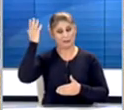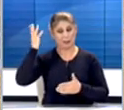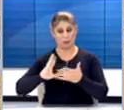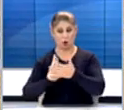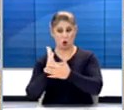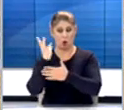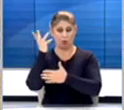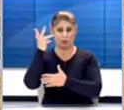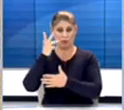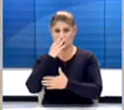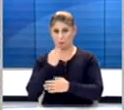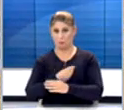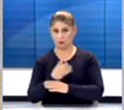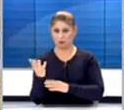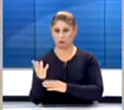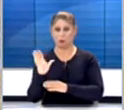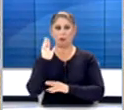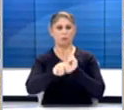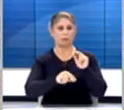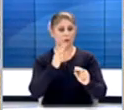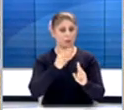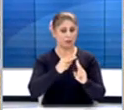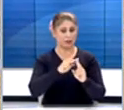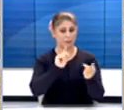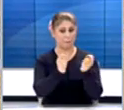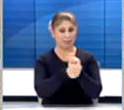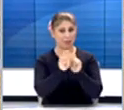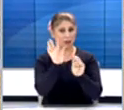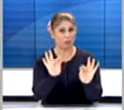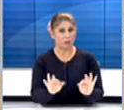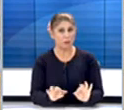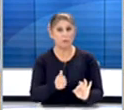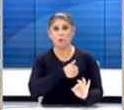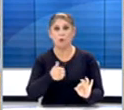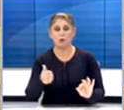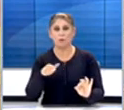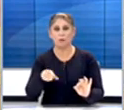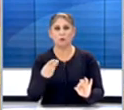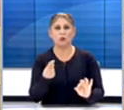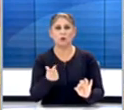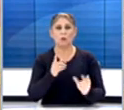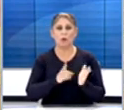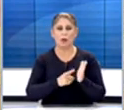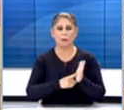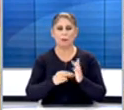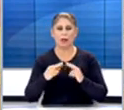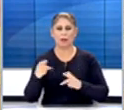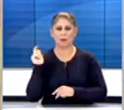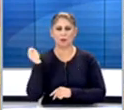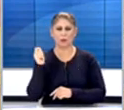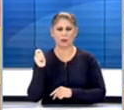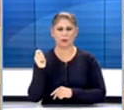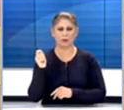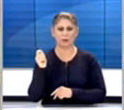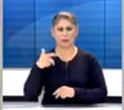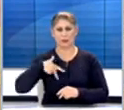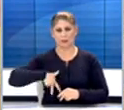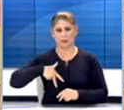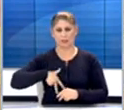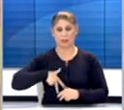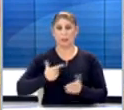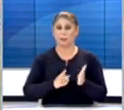έφτασε στο σημείο να καταψηφίζει σημαντικές μεταρρυθμίσεις μόνο και μόνο γιατί έπρεπε με αυτόν τον τρόπο να κάνει αντιπολίτευση στην κυβέρνηση.